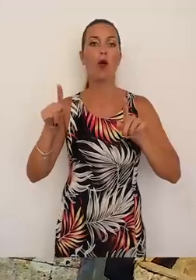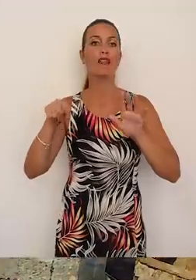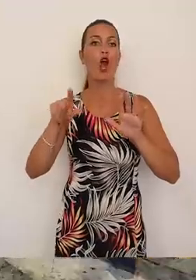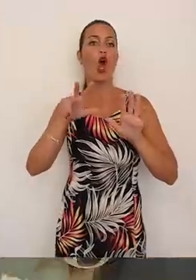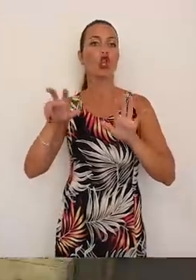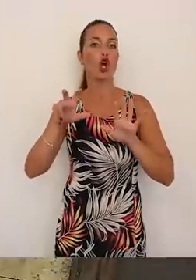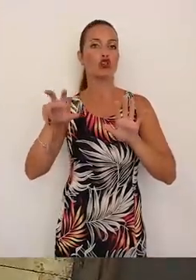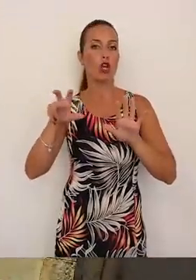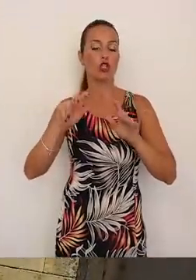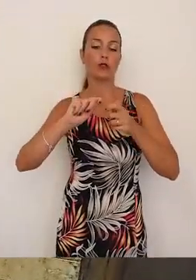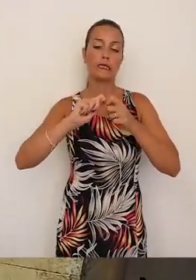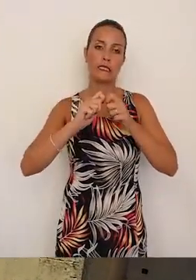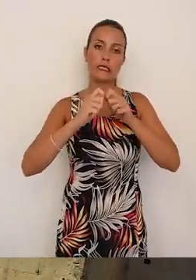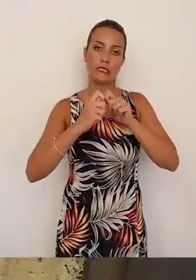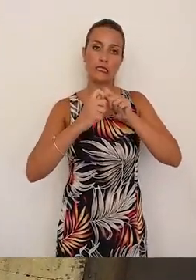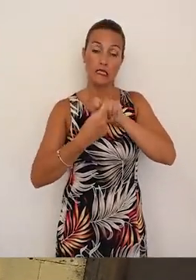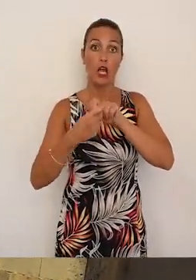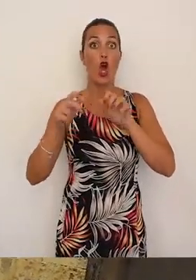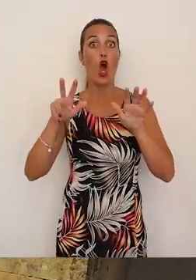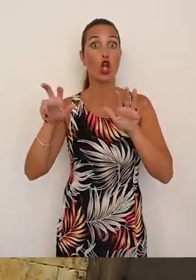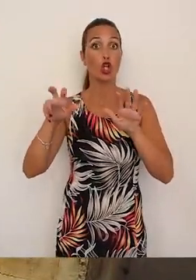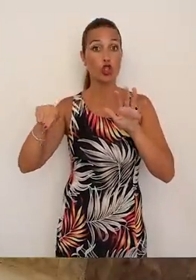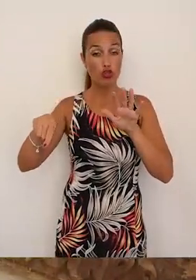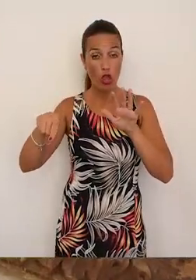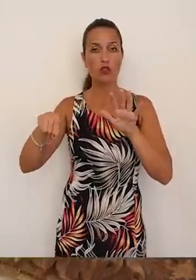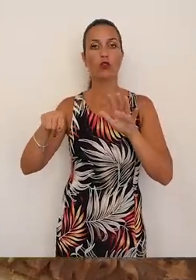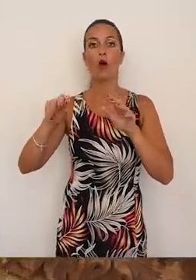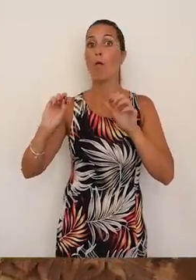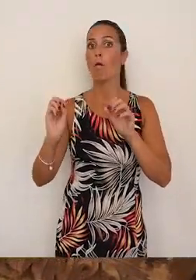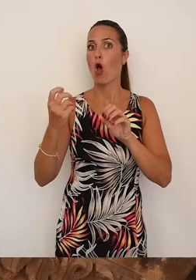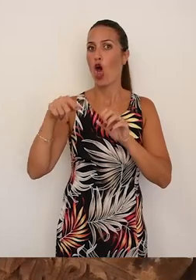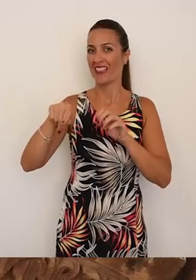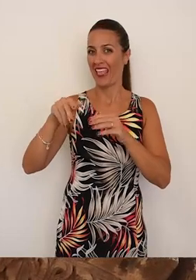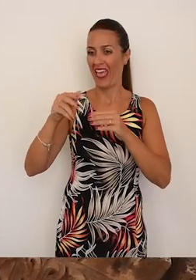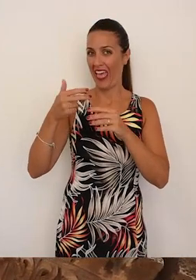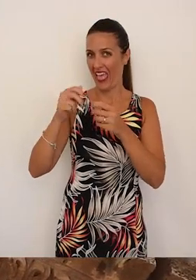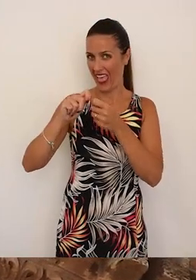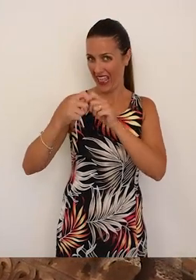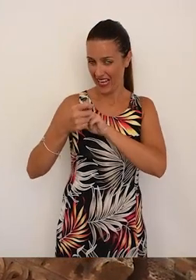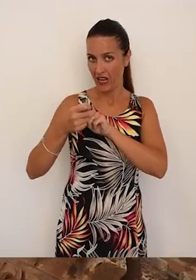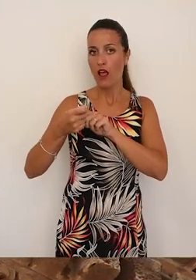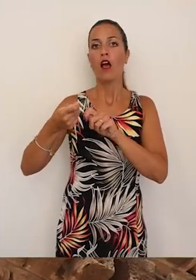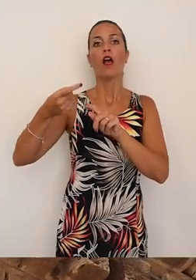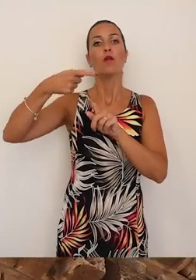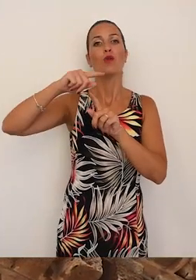dell'Ottocento, quando viene rimodernata e completata la nuova facciata principale.